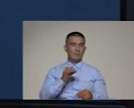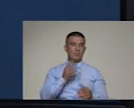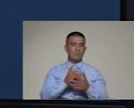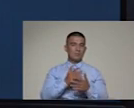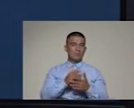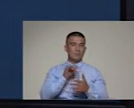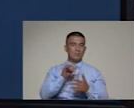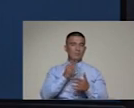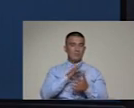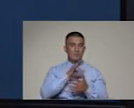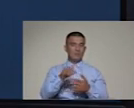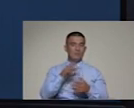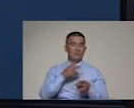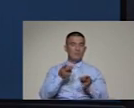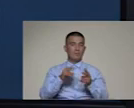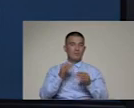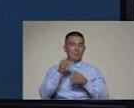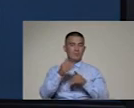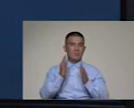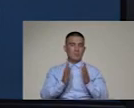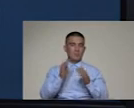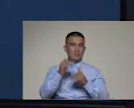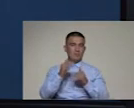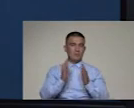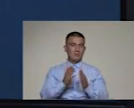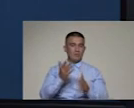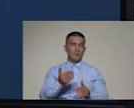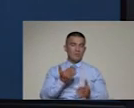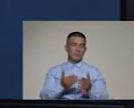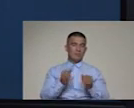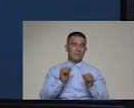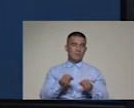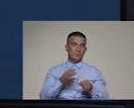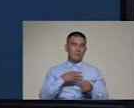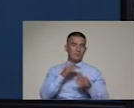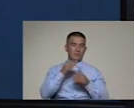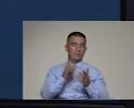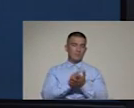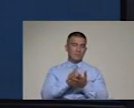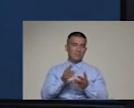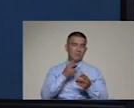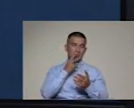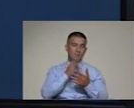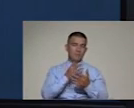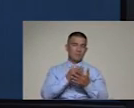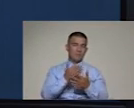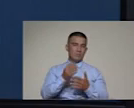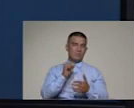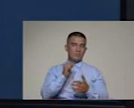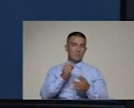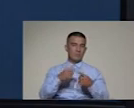belgilanmaganlarni to'rtburchak shakliga olib chiqaman. Yoki bularni o'z-o'zidan ma'lum bo'ladiki, bularning agregat